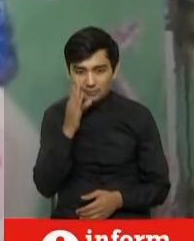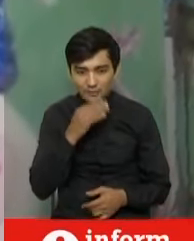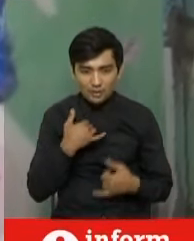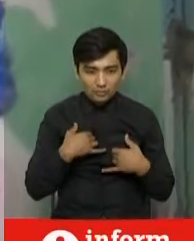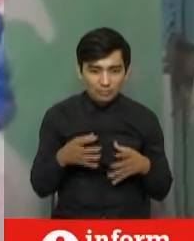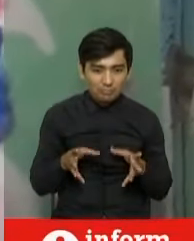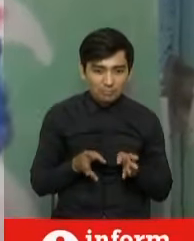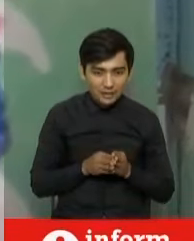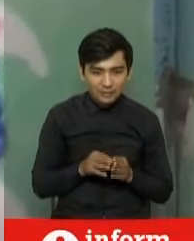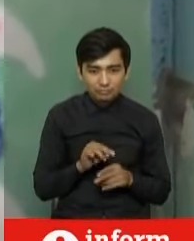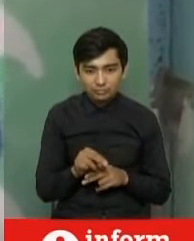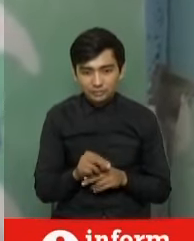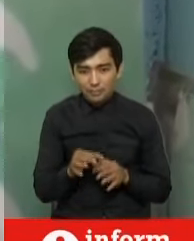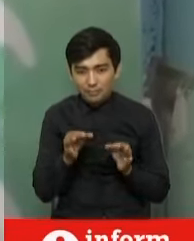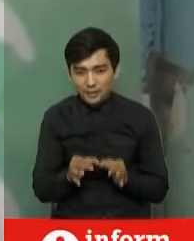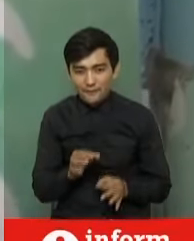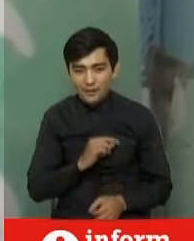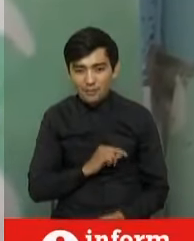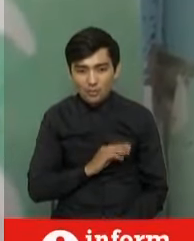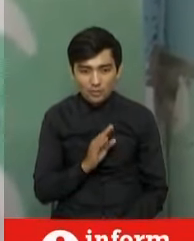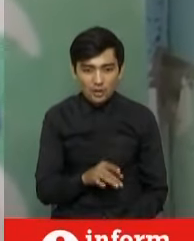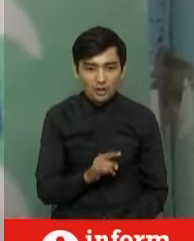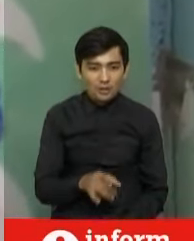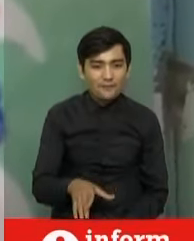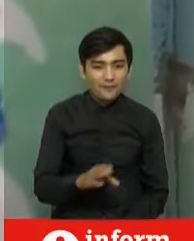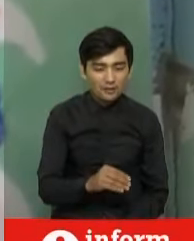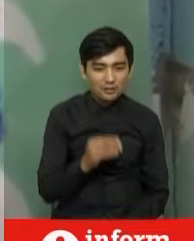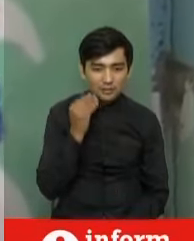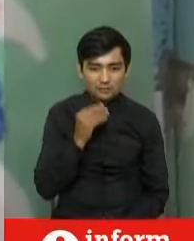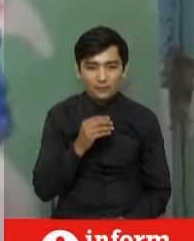бірлесіп жұмыс жасаса, балалардың нәтижелері өте жоғары.